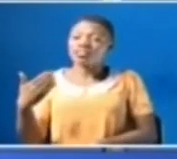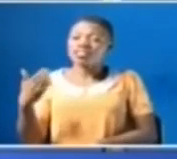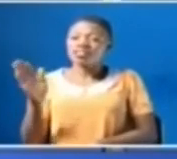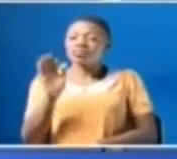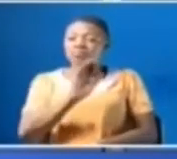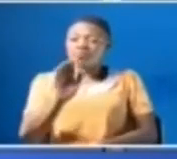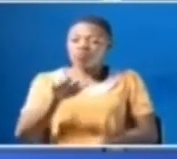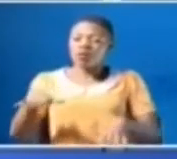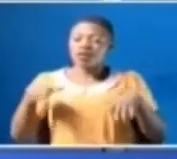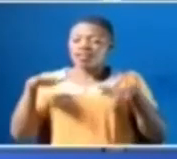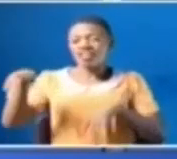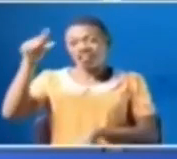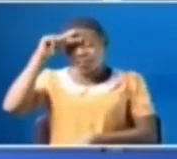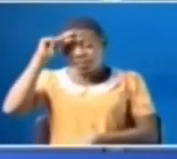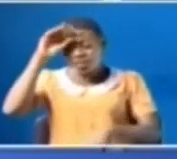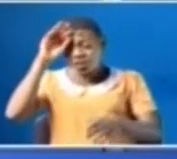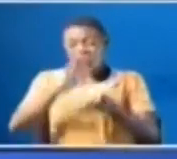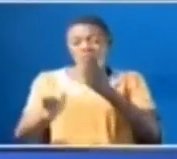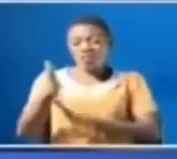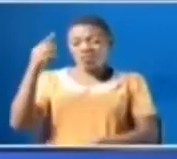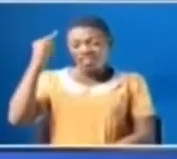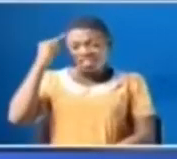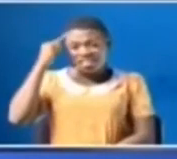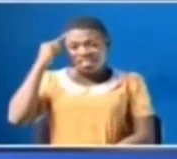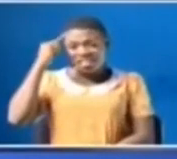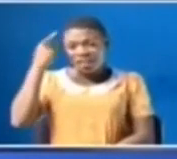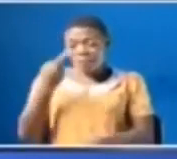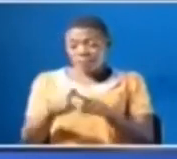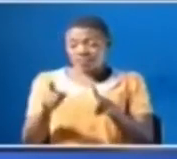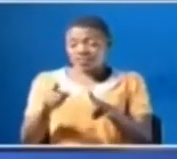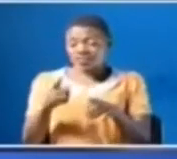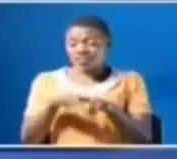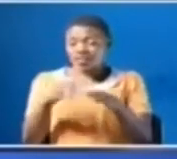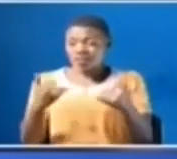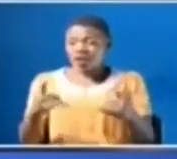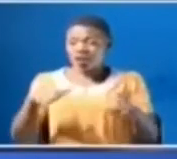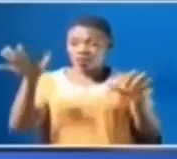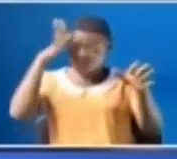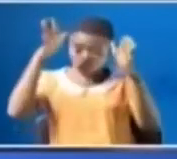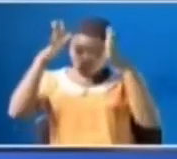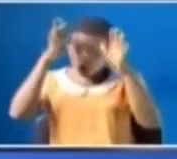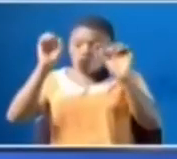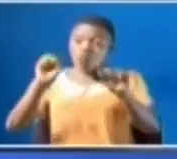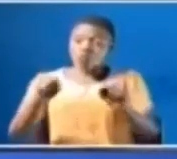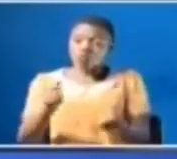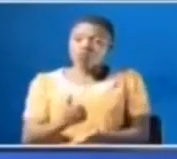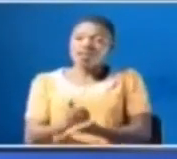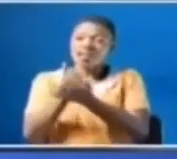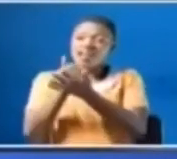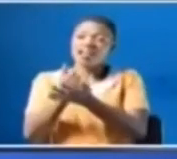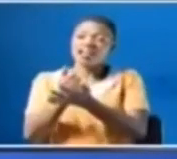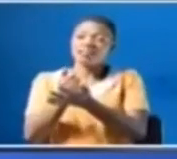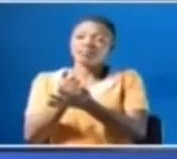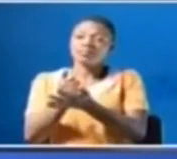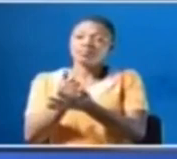serikali kikamilifu bila kwa kufikiria, na yetu tuko katika karne ambayo innovation yaweza kufanya ukawa na mazao mengi sana hata